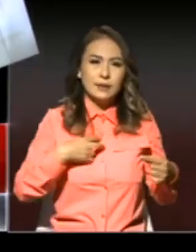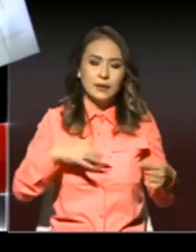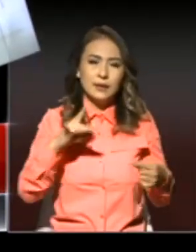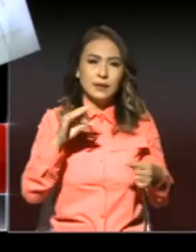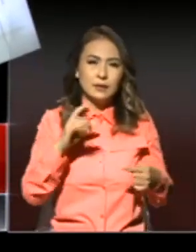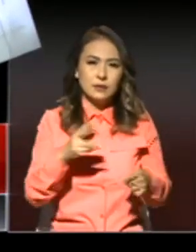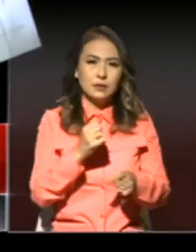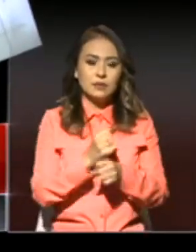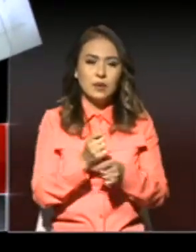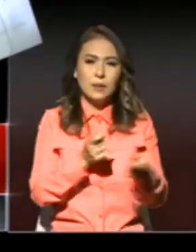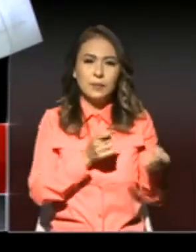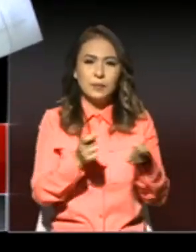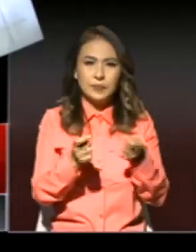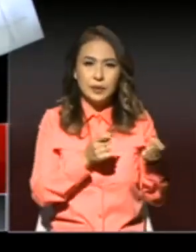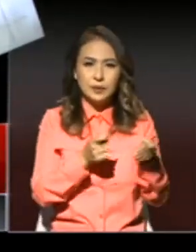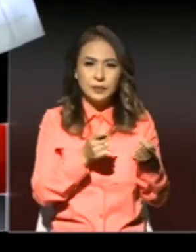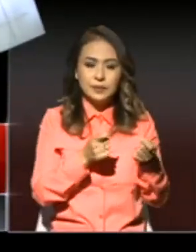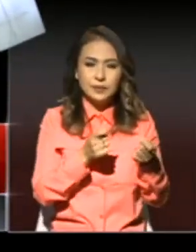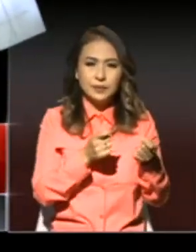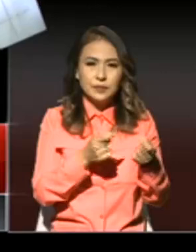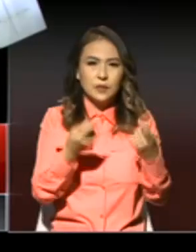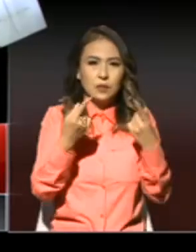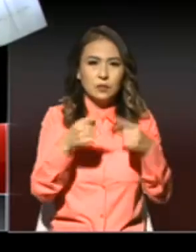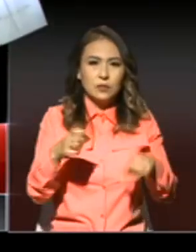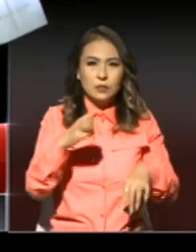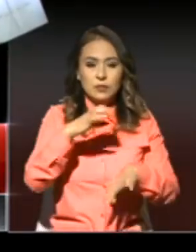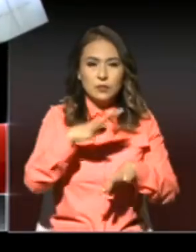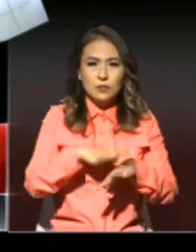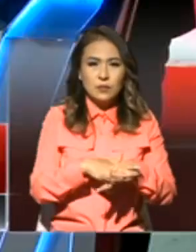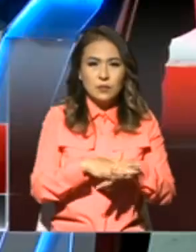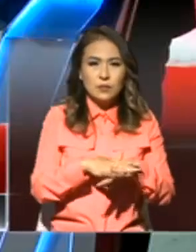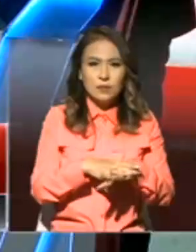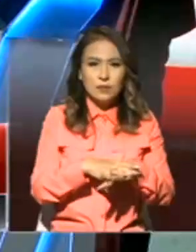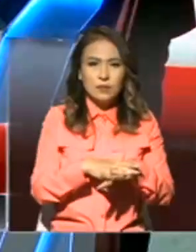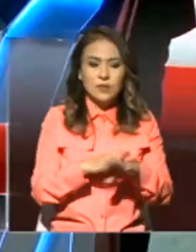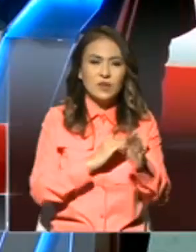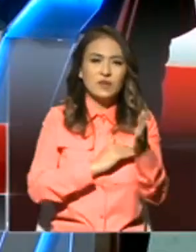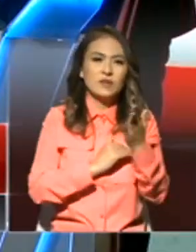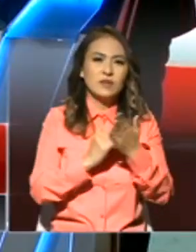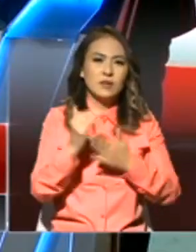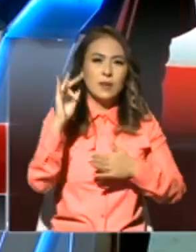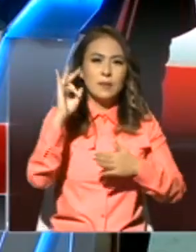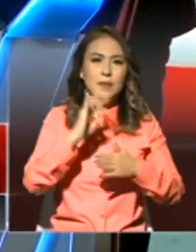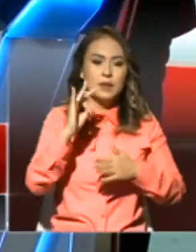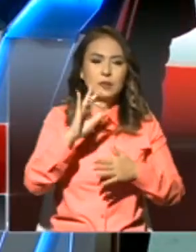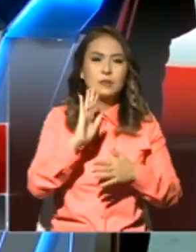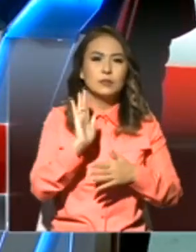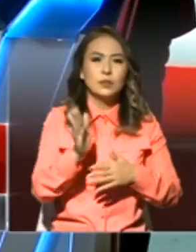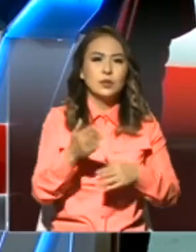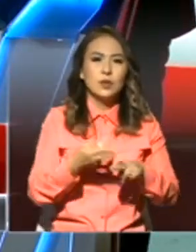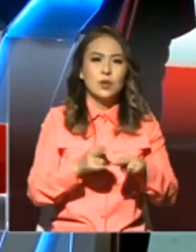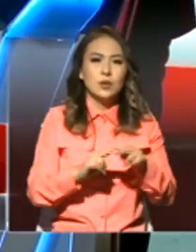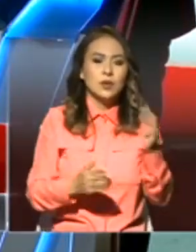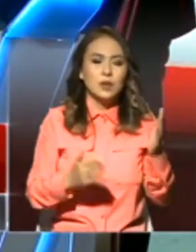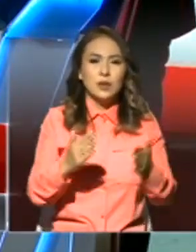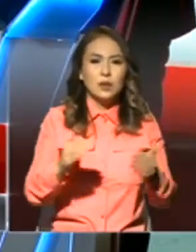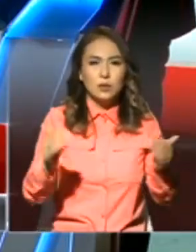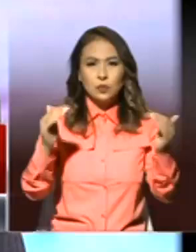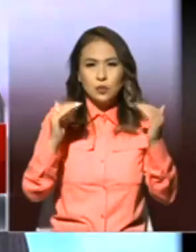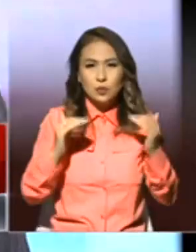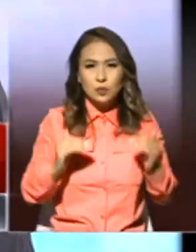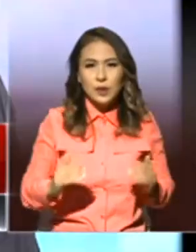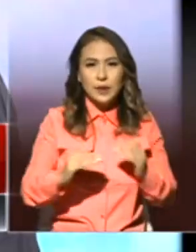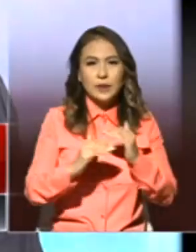тәуекелдерді басқарудағы амалдары. Ал енді өзге банктер олар мүлдем жоғары пайыздарды қойып отыр. Ал енді ол пайыздар төмен болу үшін